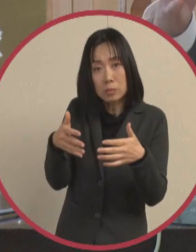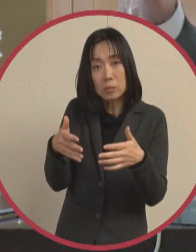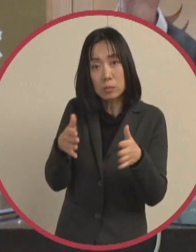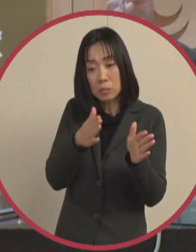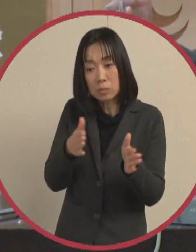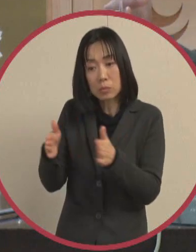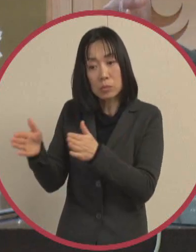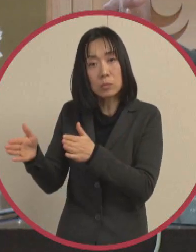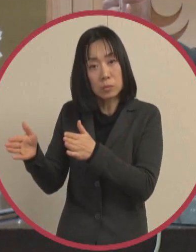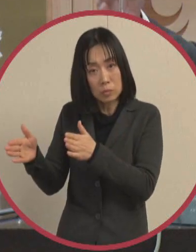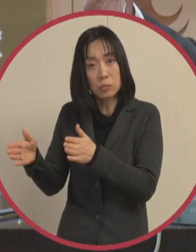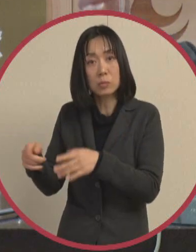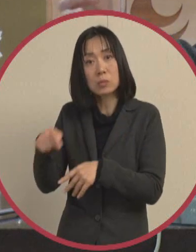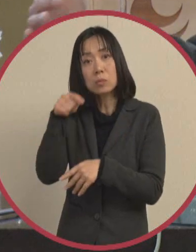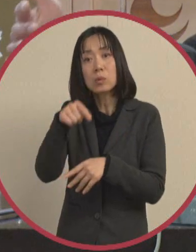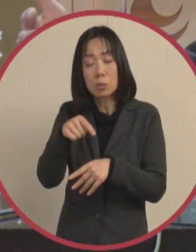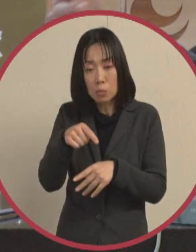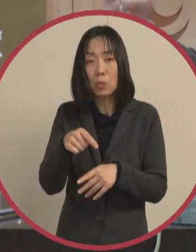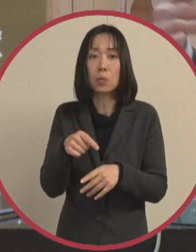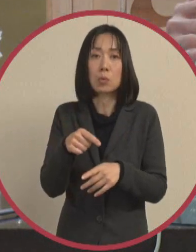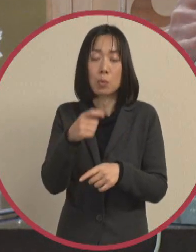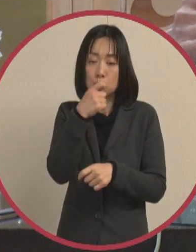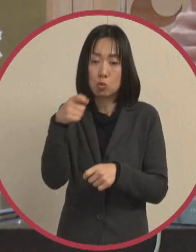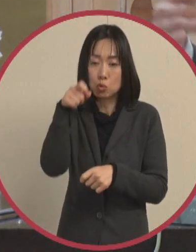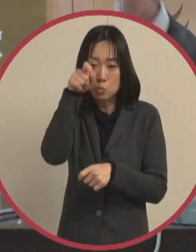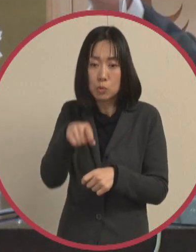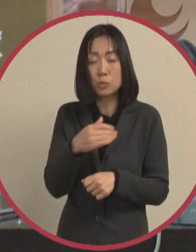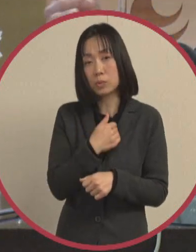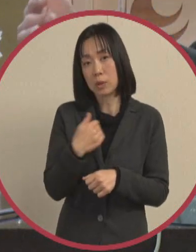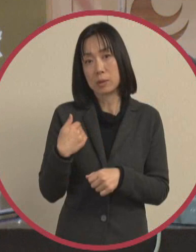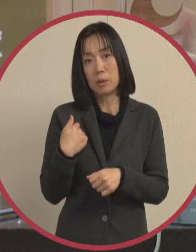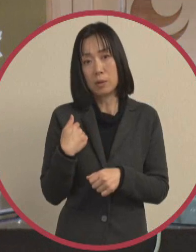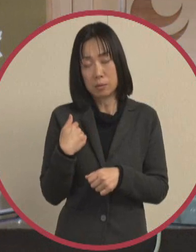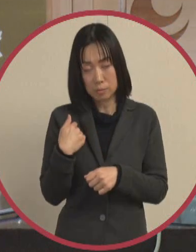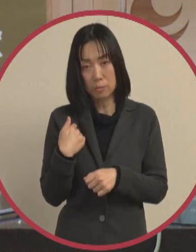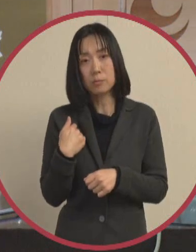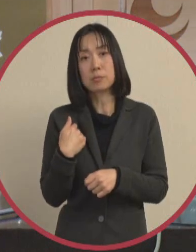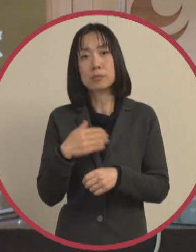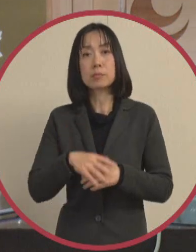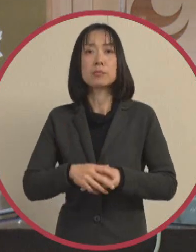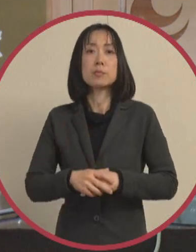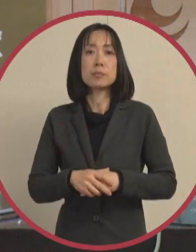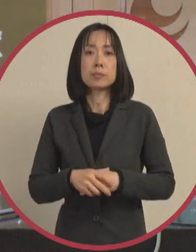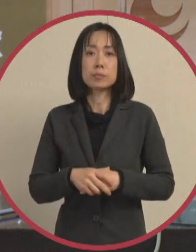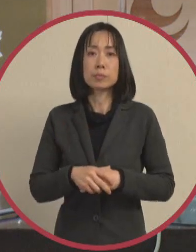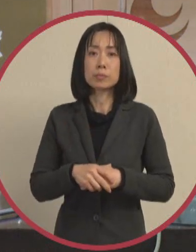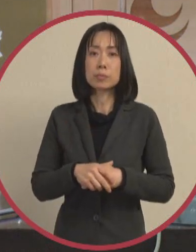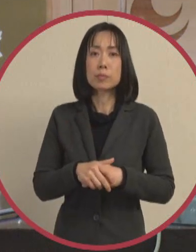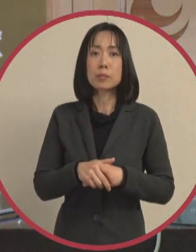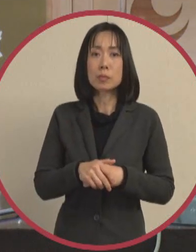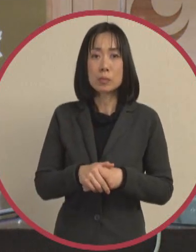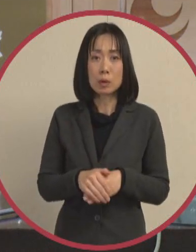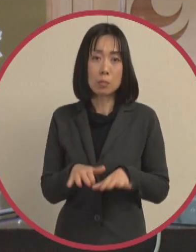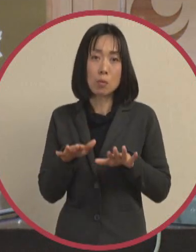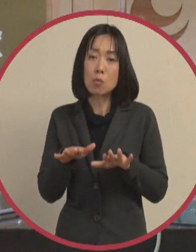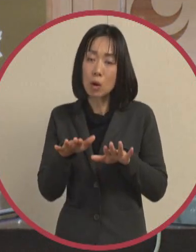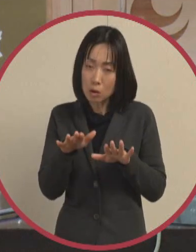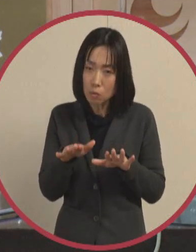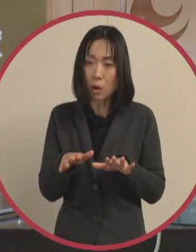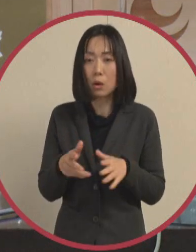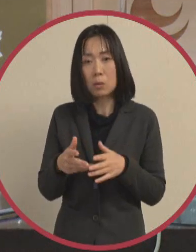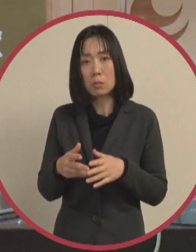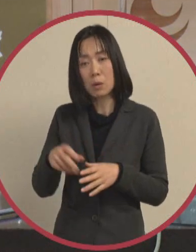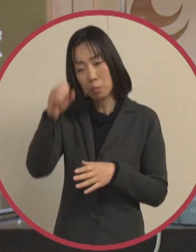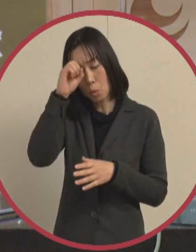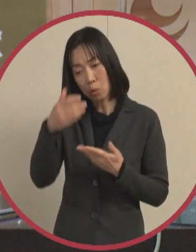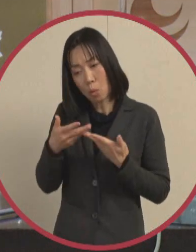まあ、しっかりとキャパが準備できそうだということが分かりましたけれども、まあ、今回あのそのストレステストができてないようなところ